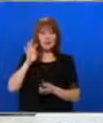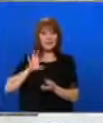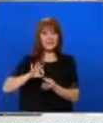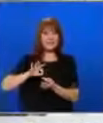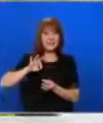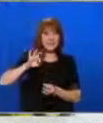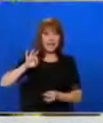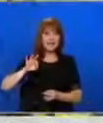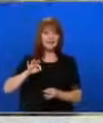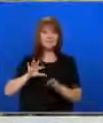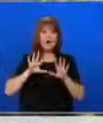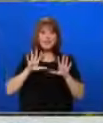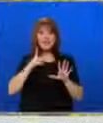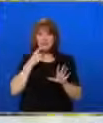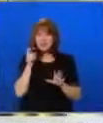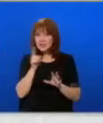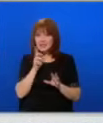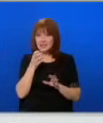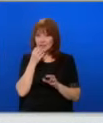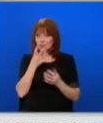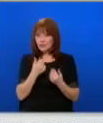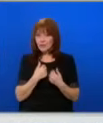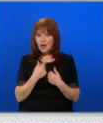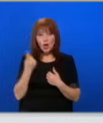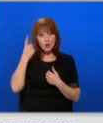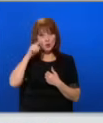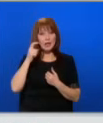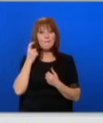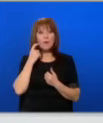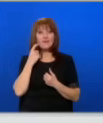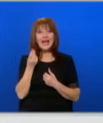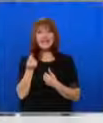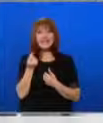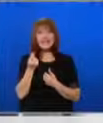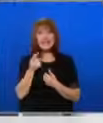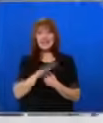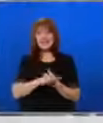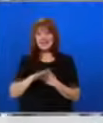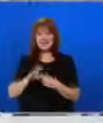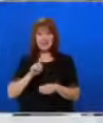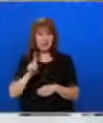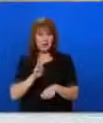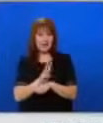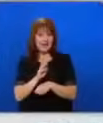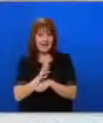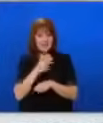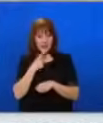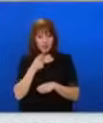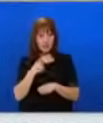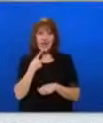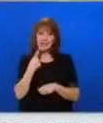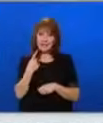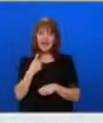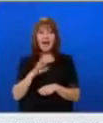пудра. От 10 години не се е случвало, поне на мен. И утре на Боровец цената за деца до 13 години ще е 1 лев. А ако имате карта